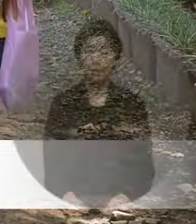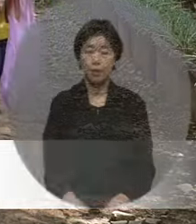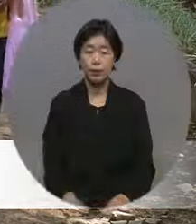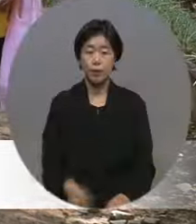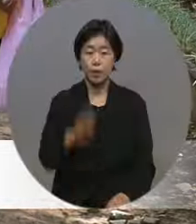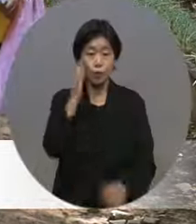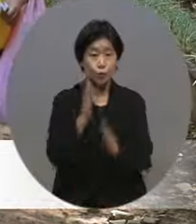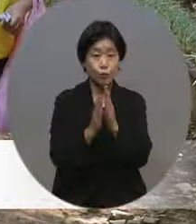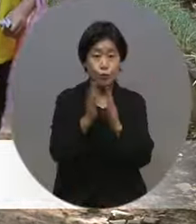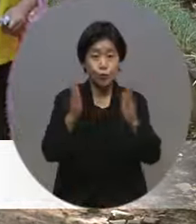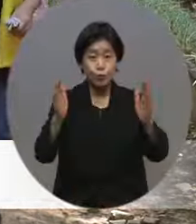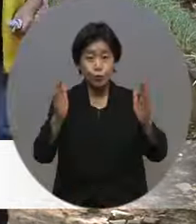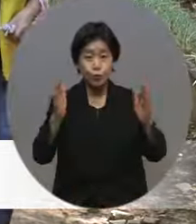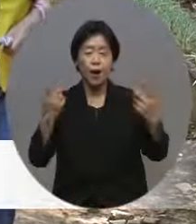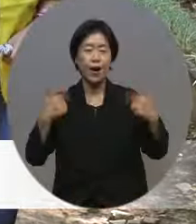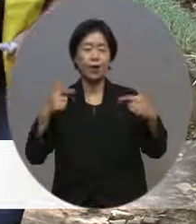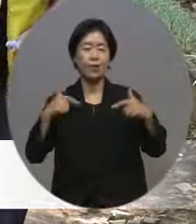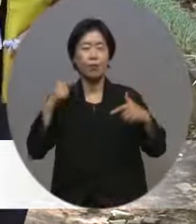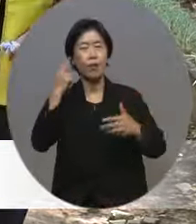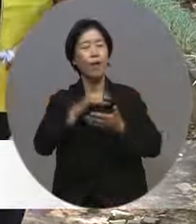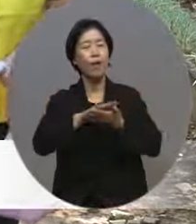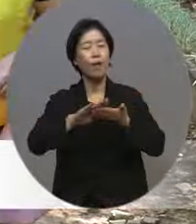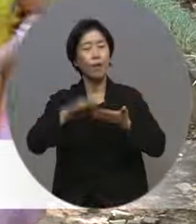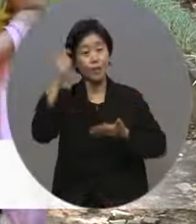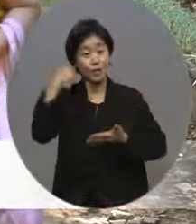숲은 언제나 우리에게 평화를 선사합니다.